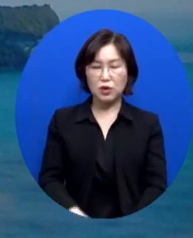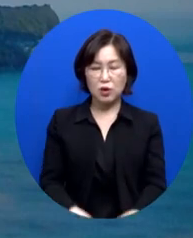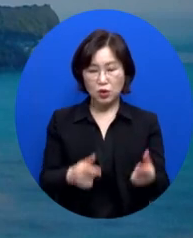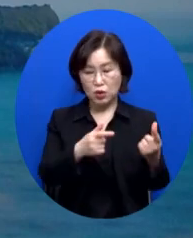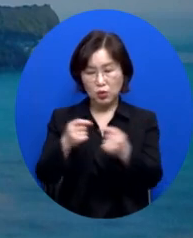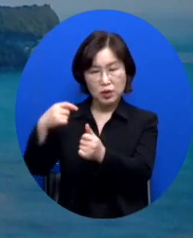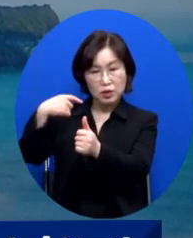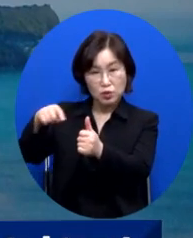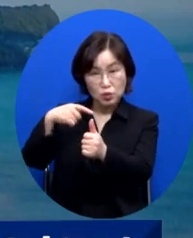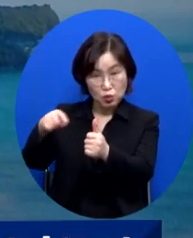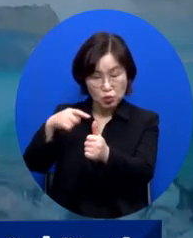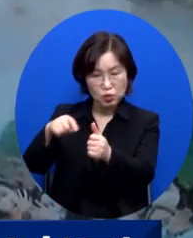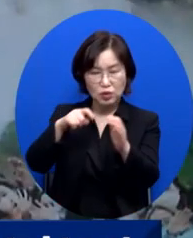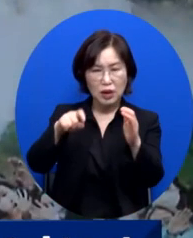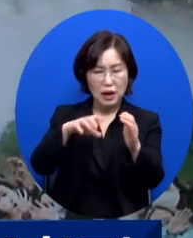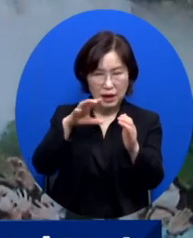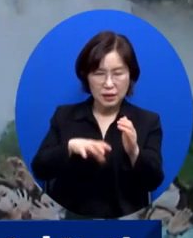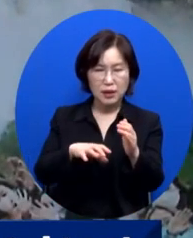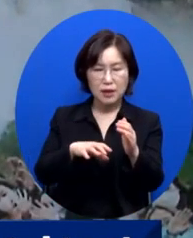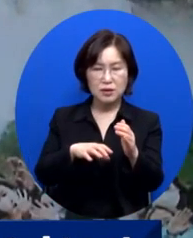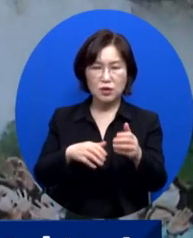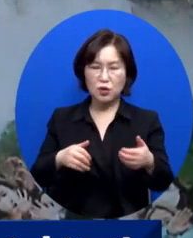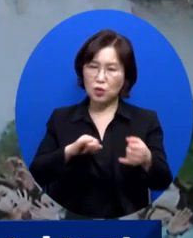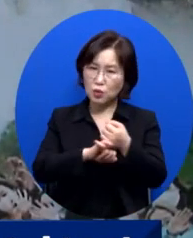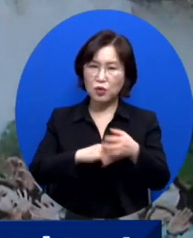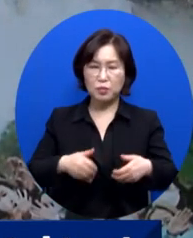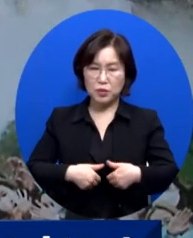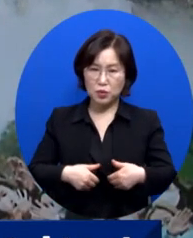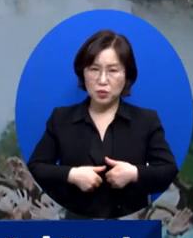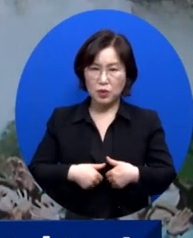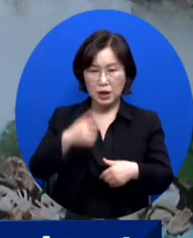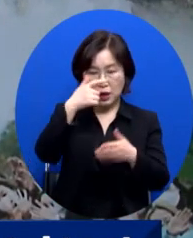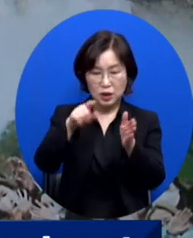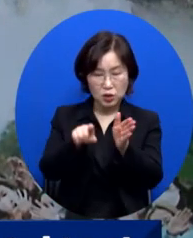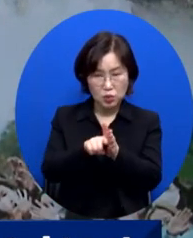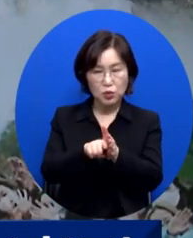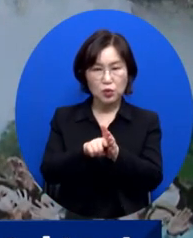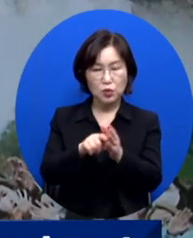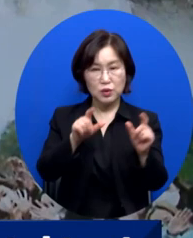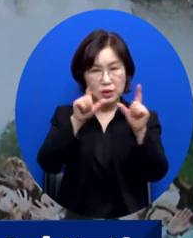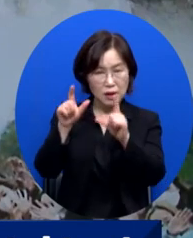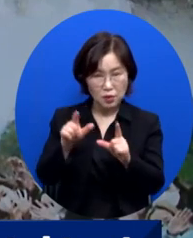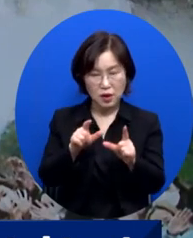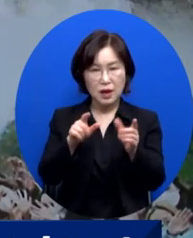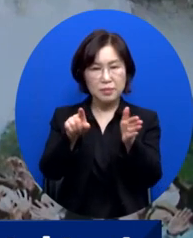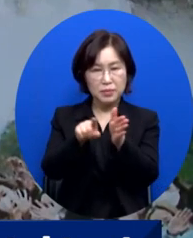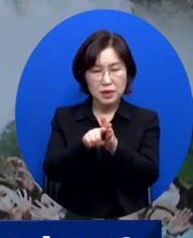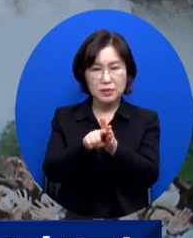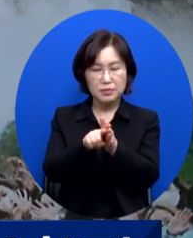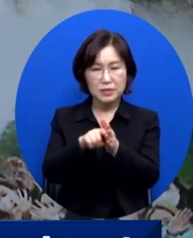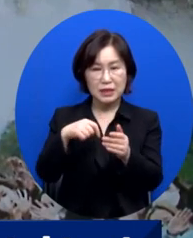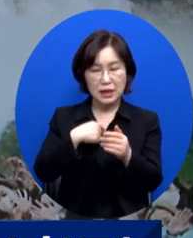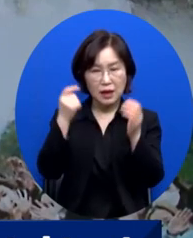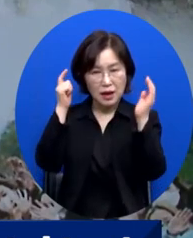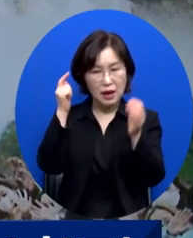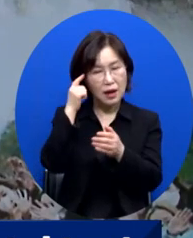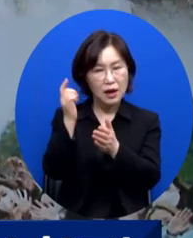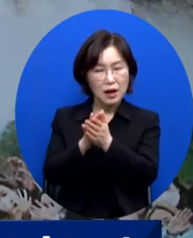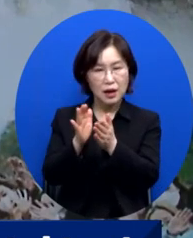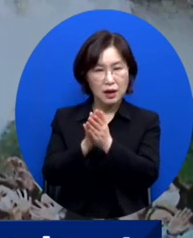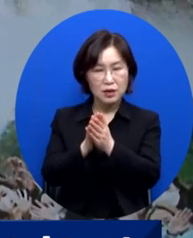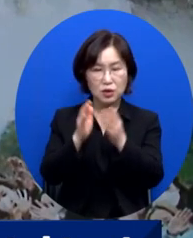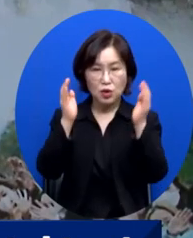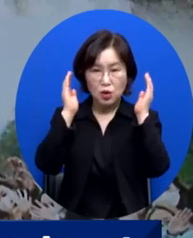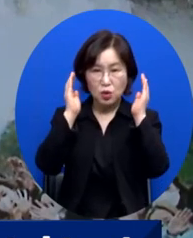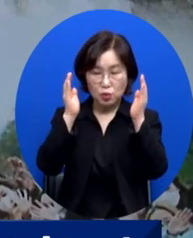속에서 반드시 필요한 미래 자원이죠. 기독교 세계관 아래 전인격적 신앙과 자기 주도 학습을 만들어 나가는 학교가